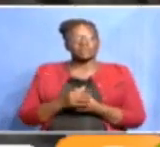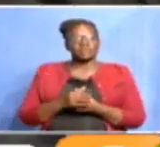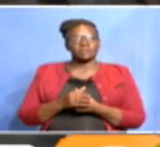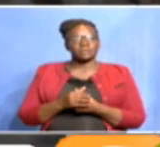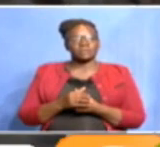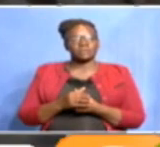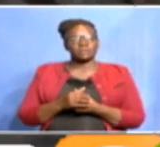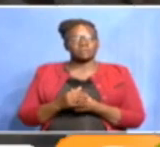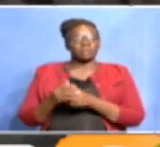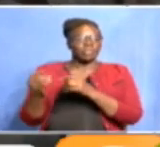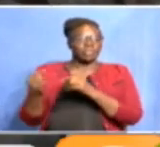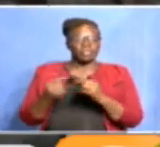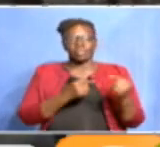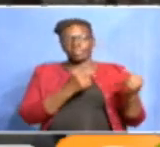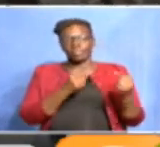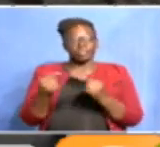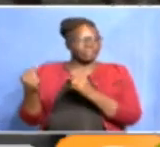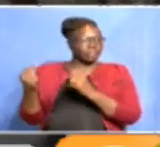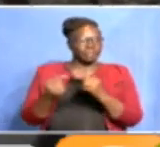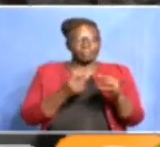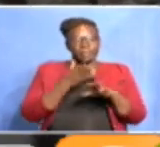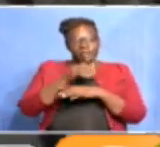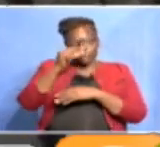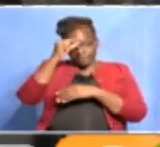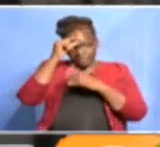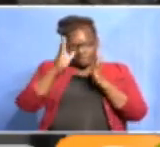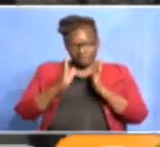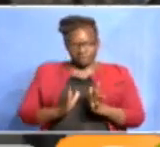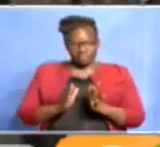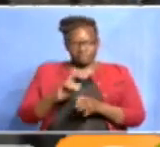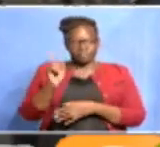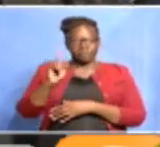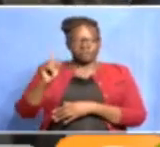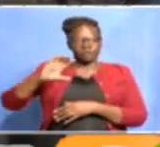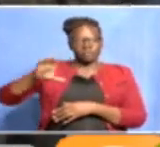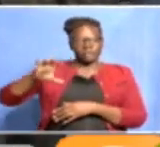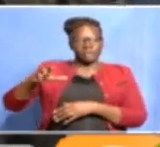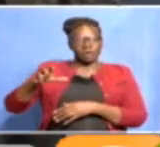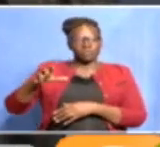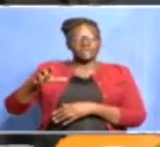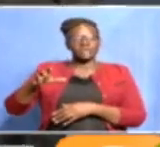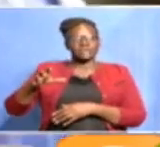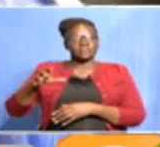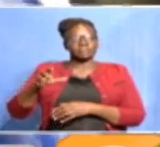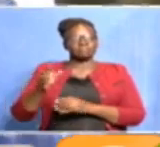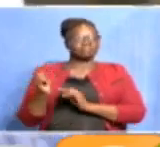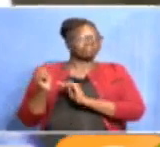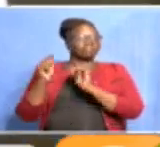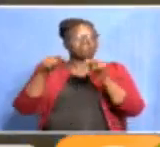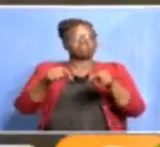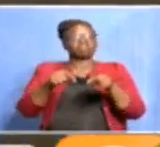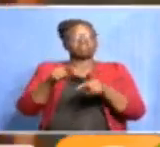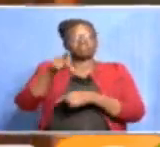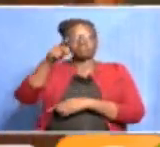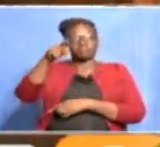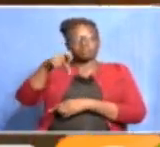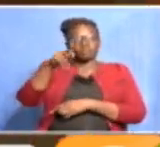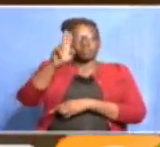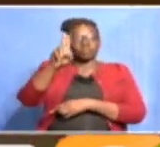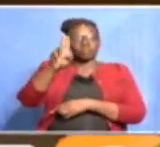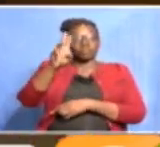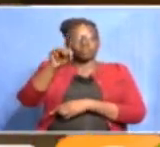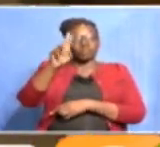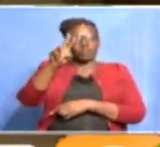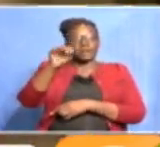Ni kizaazaa kilichozuka baada ya gavana wa kaunti ya Nairobi Mike Mbuvi Sonko kufika katika hospitali ya kujifungua